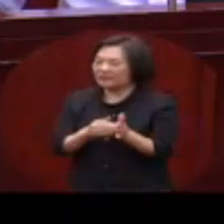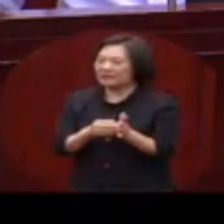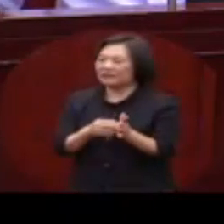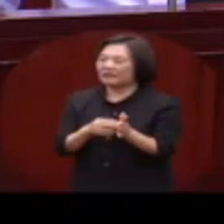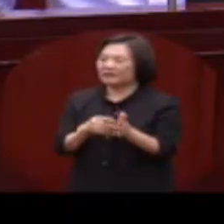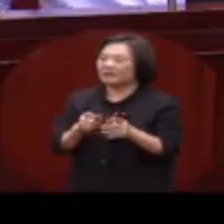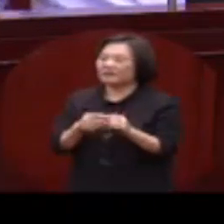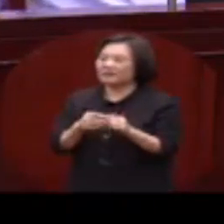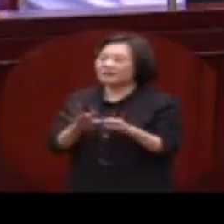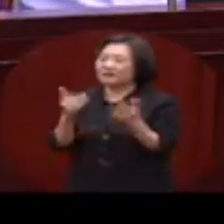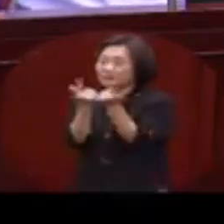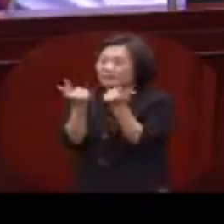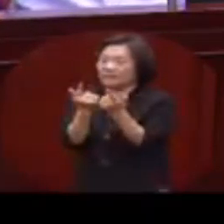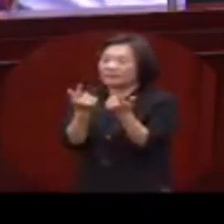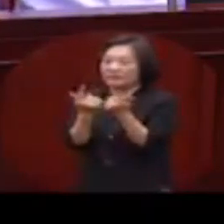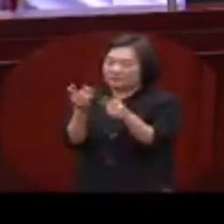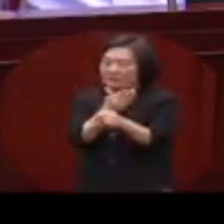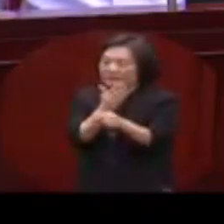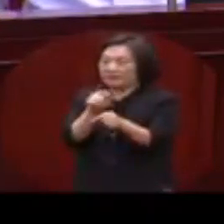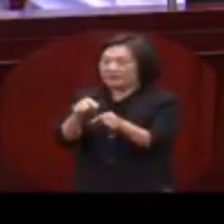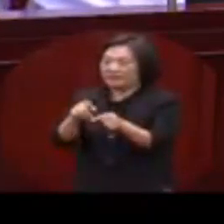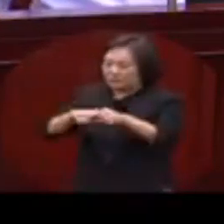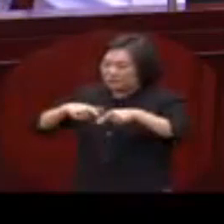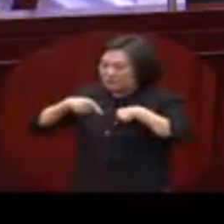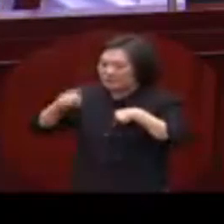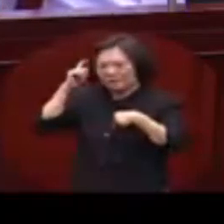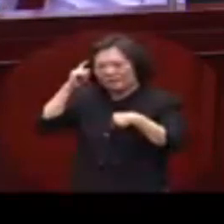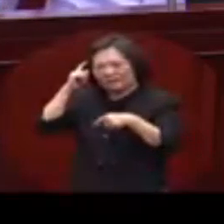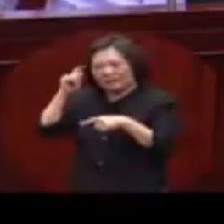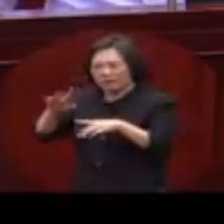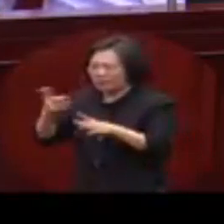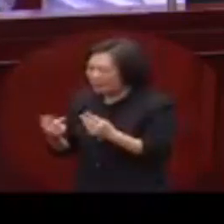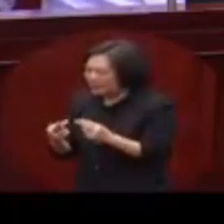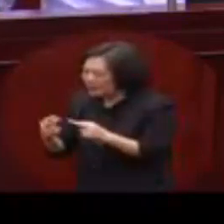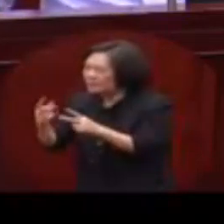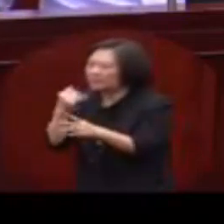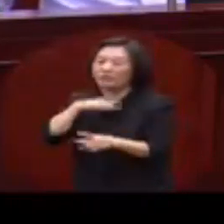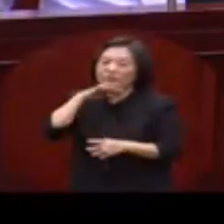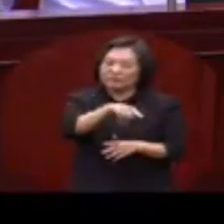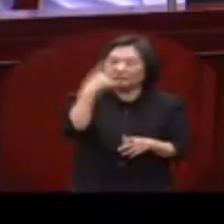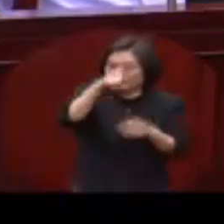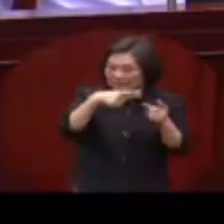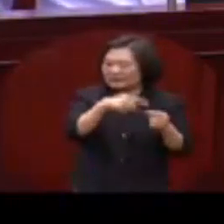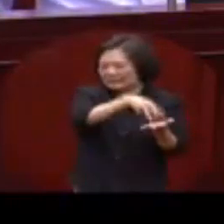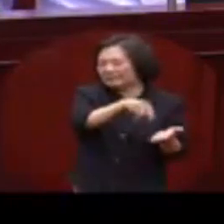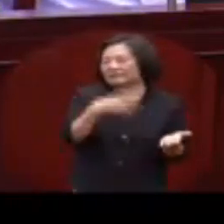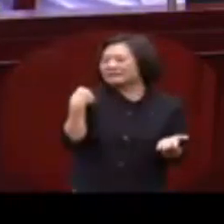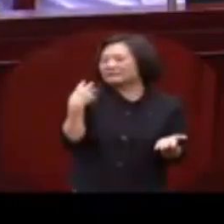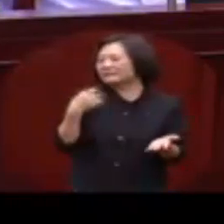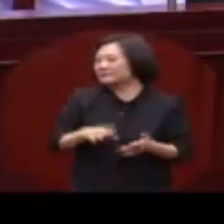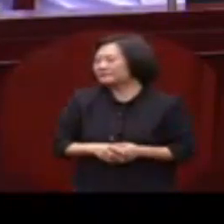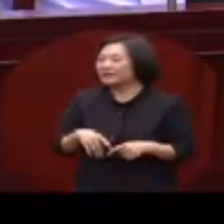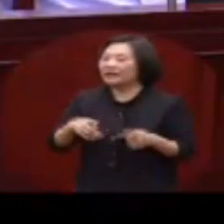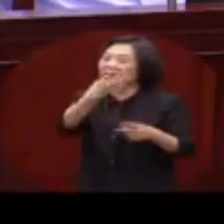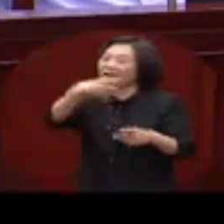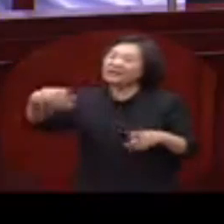安全的。所以原则上，明年台北灯节还是西门町当主场馆，那在南港开始试试看。那至于河岸音乐季哈，